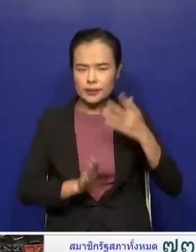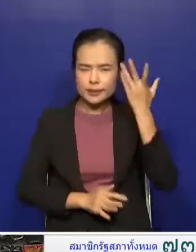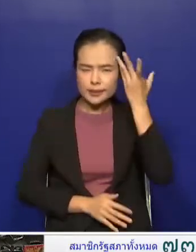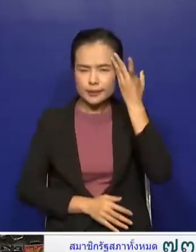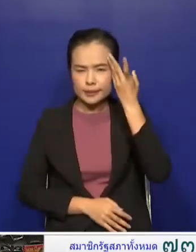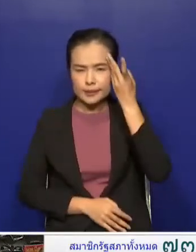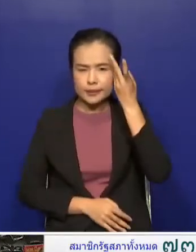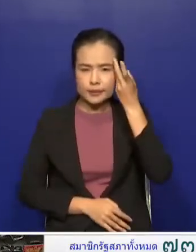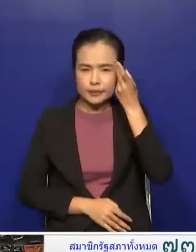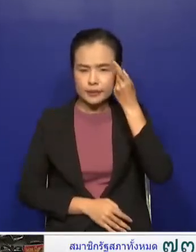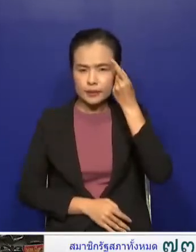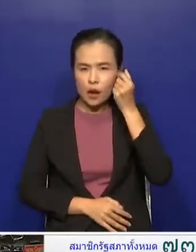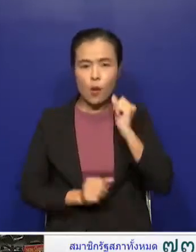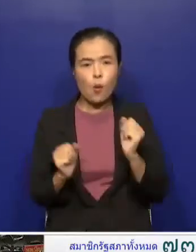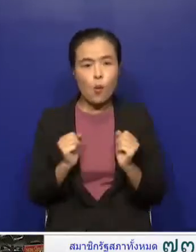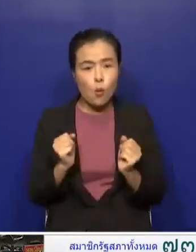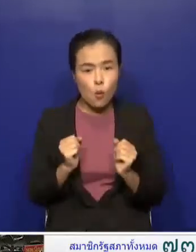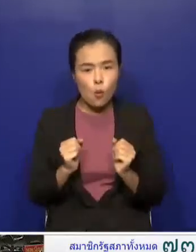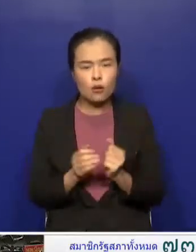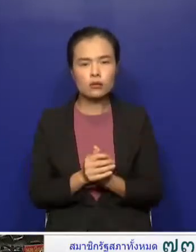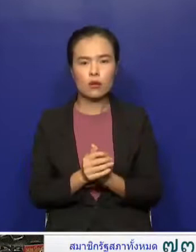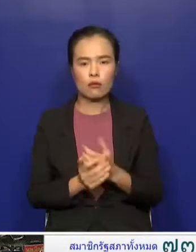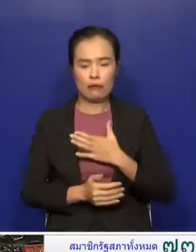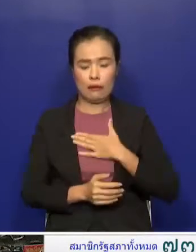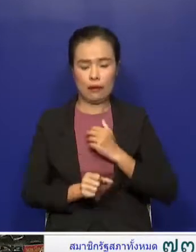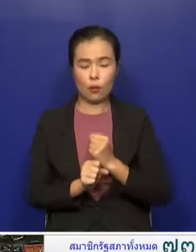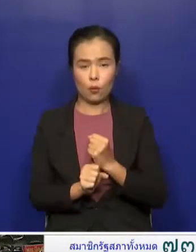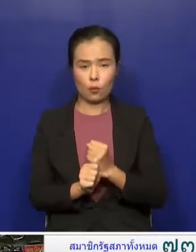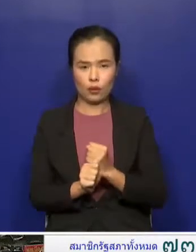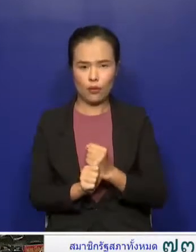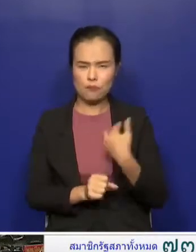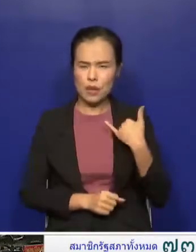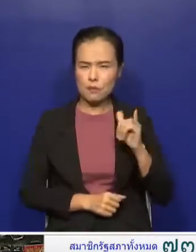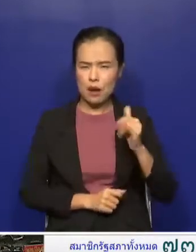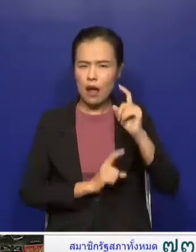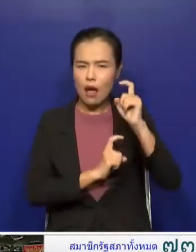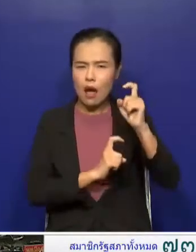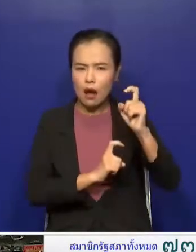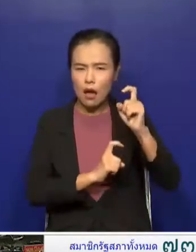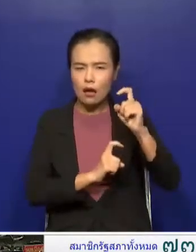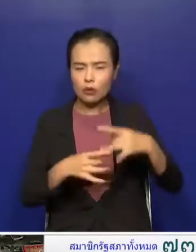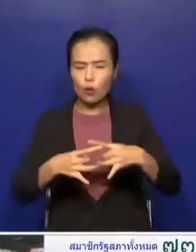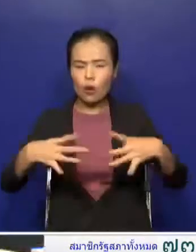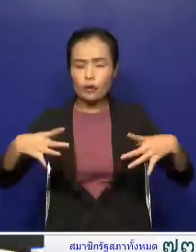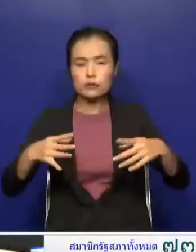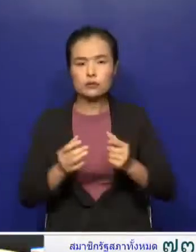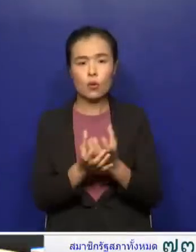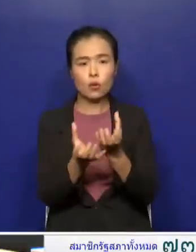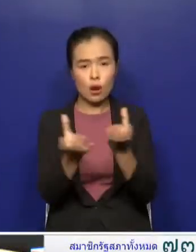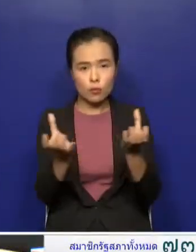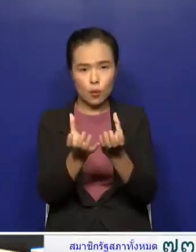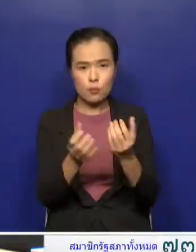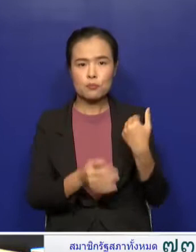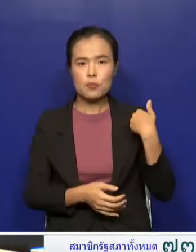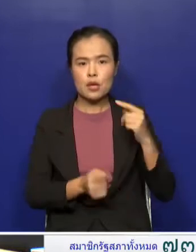มีความกังวลว่าสิ่งซึ่งเราทำอยู่นี่อาจจะสุ่มเสี่ยงต่อการฆ่าธรรมนูญแล้วก็จะโดน